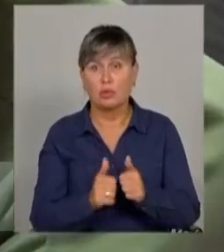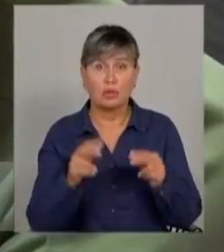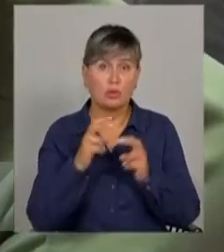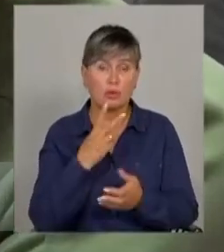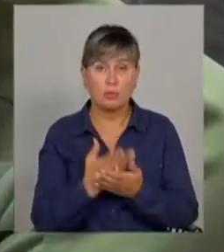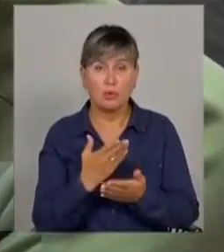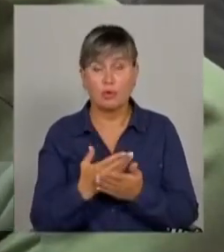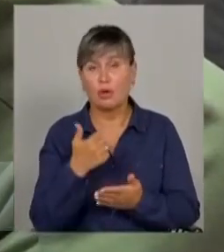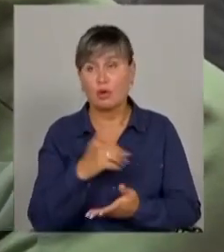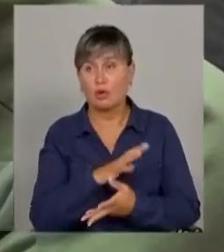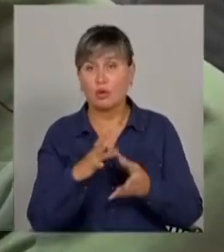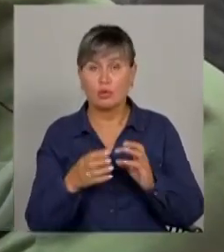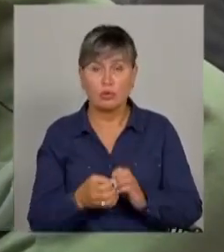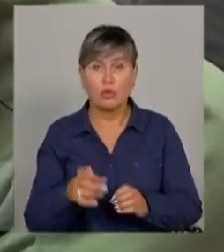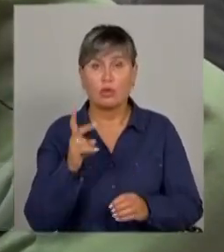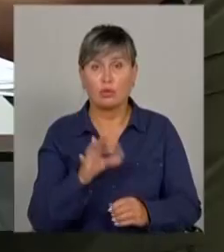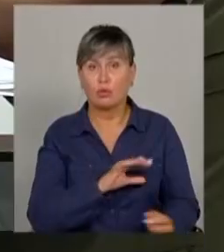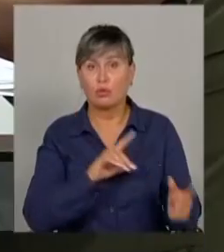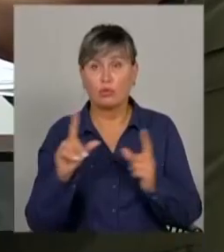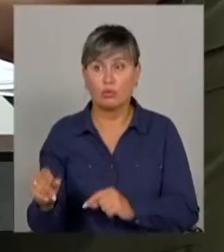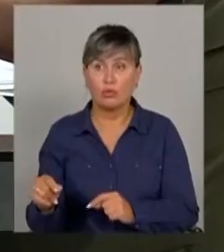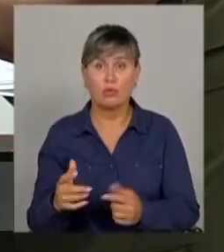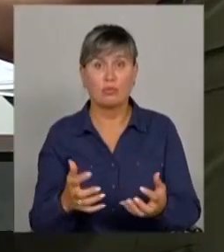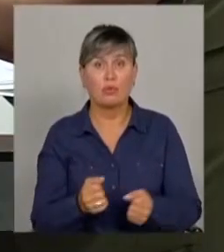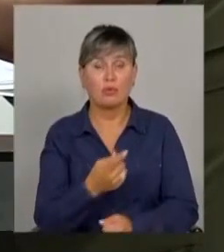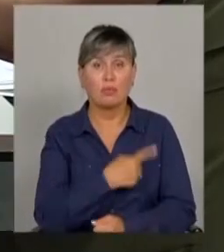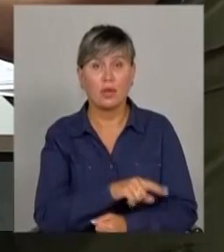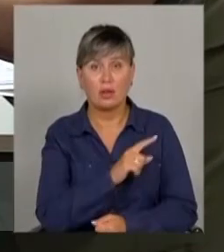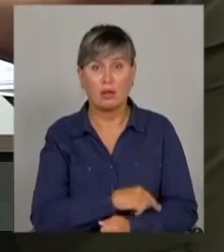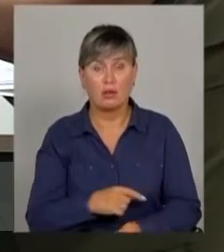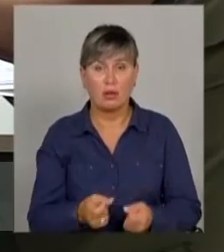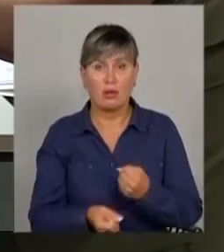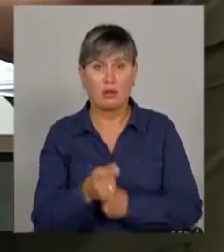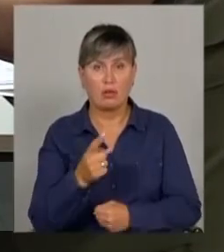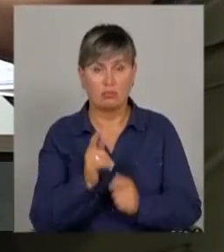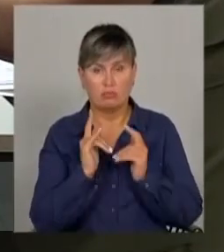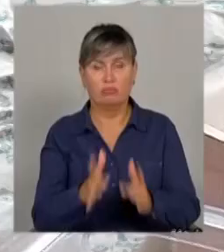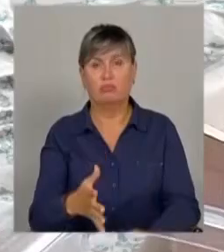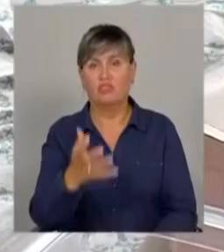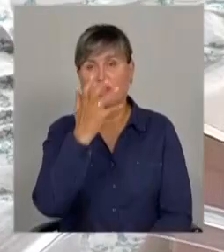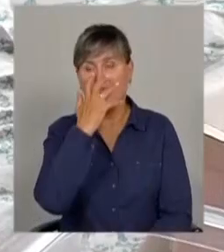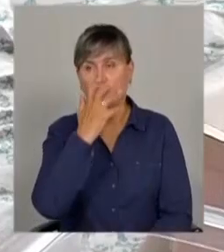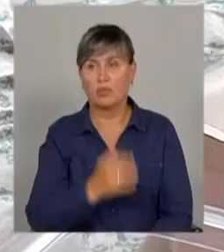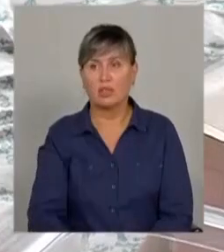показывал хорошие результаты. Но, уехав на очередной прием в поликлинику, она оказалась в реанимации.